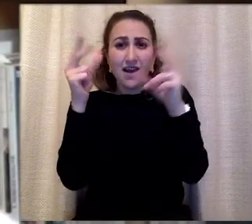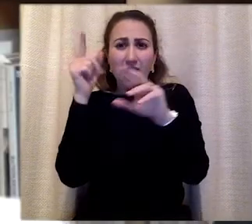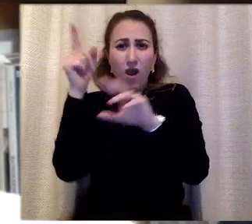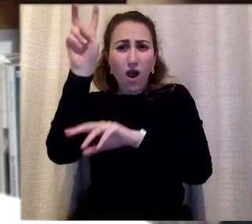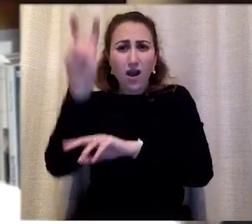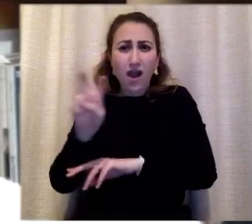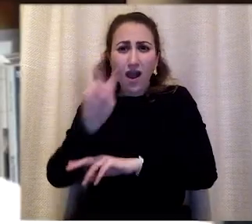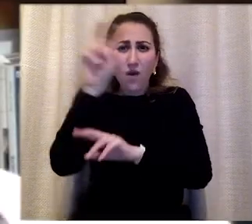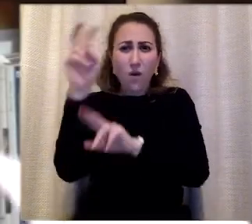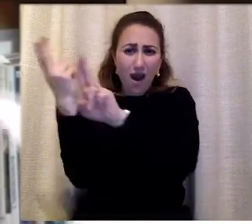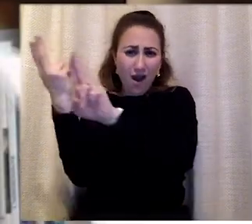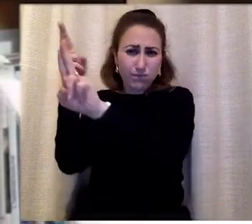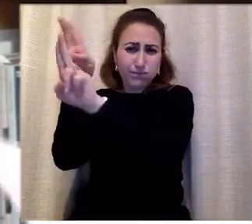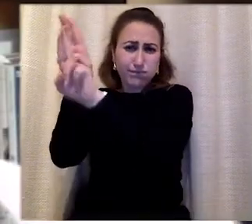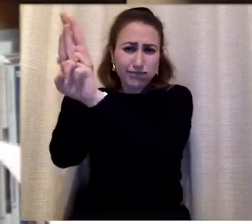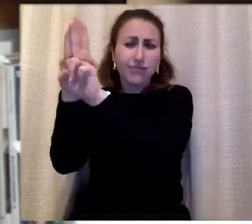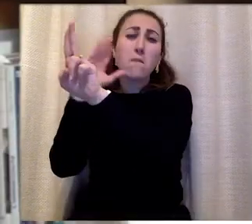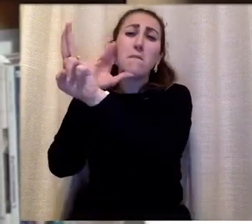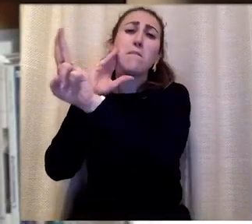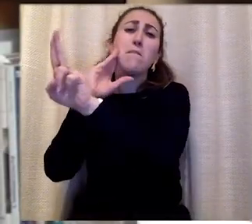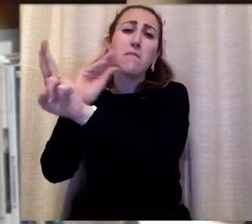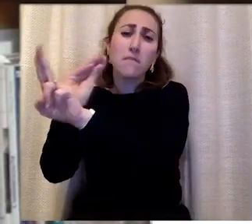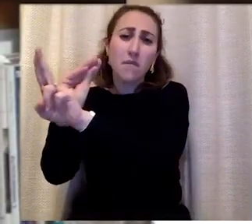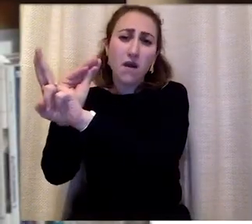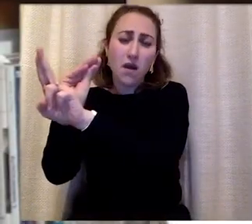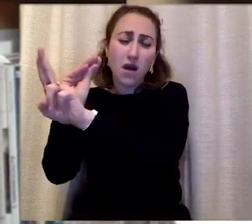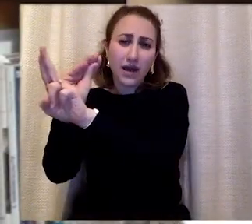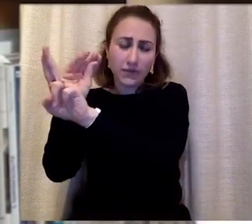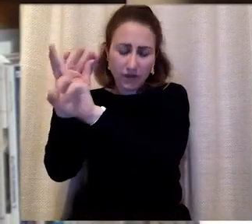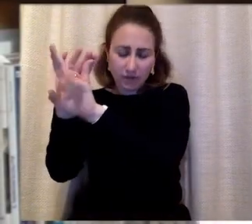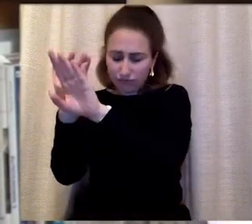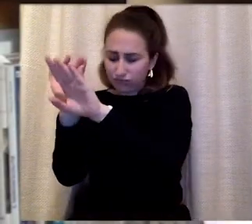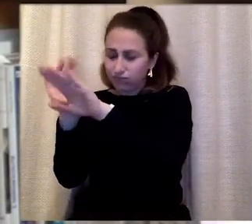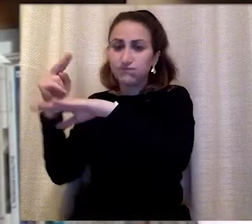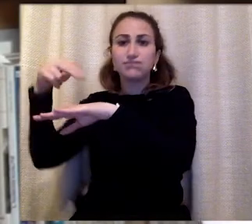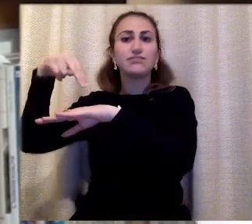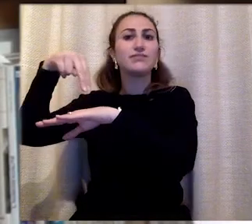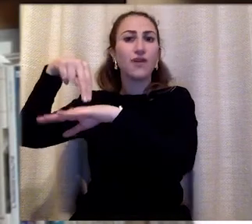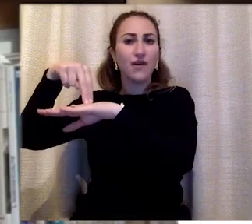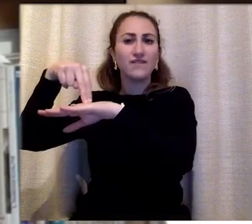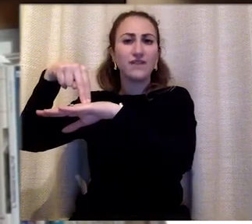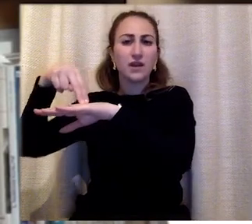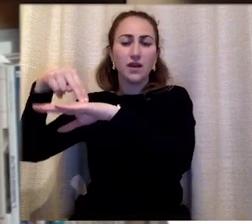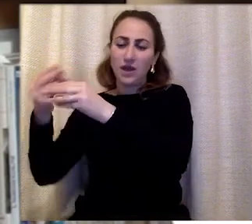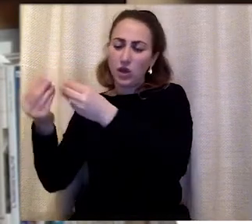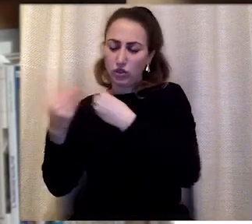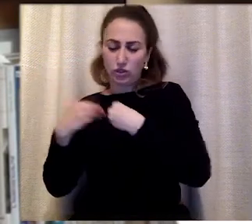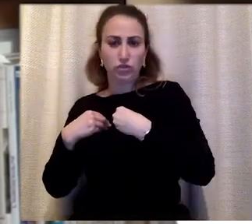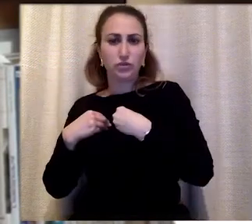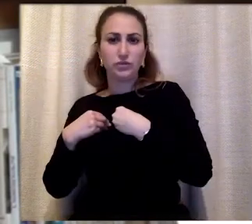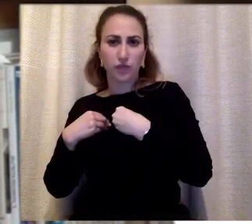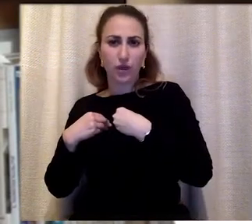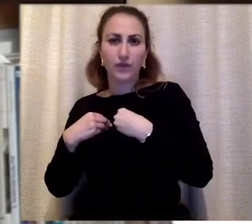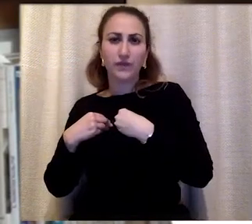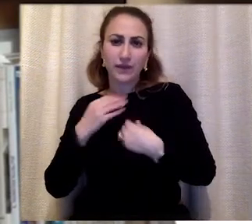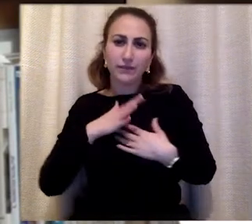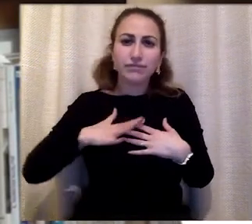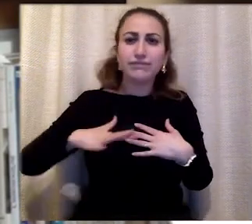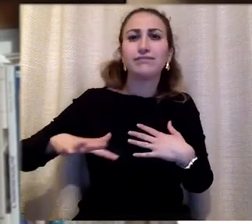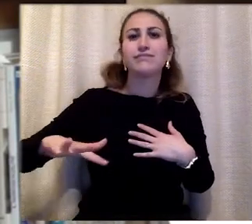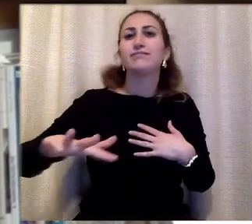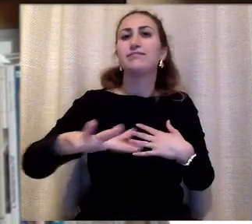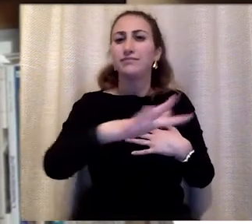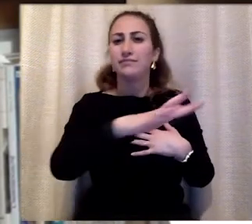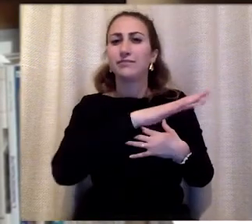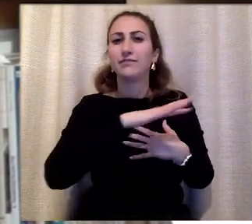sur la croix et qu'il triomphe sur la mort, sur toutes les oppositions et toutes les afflictions.